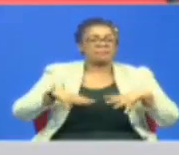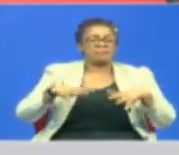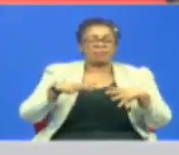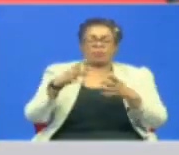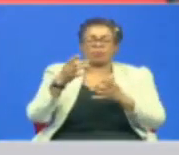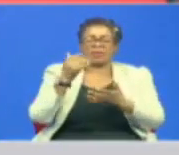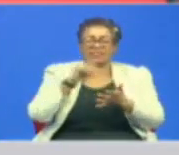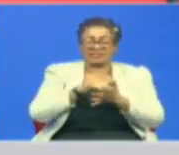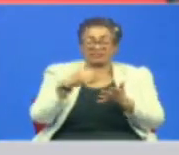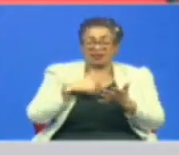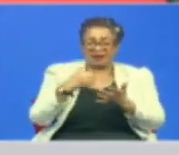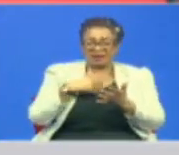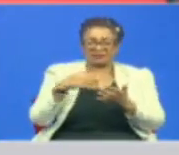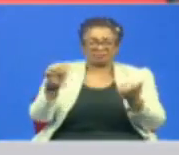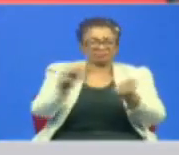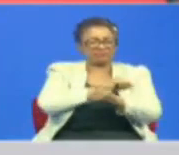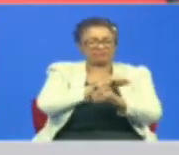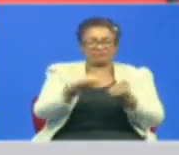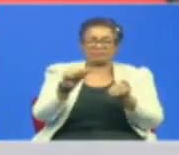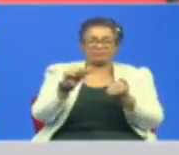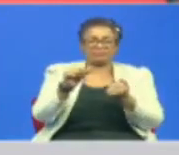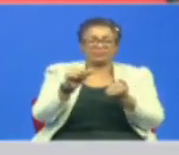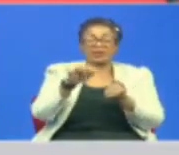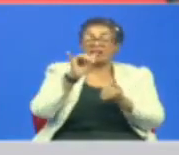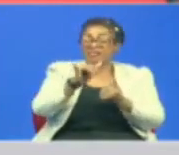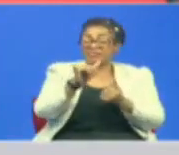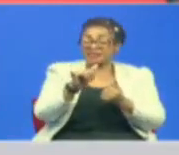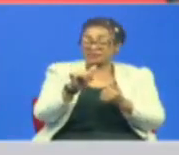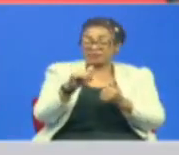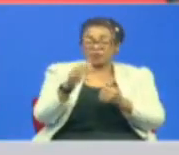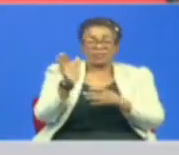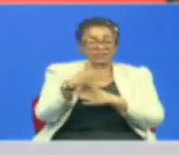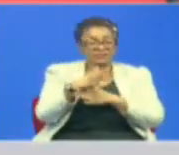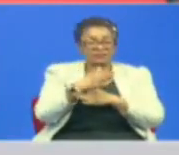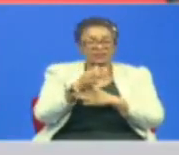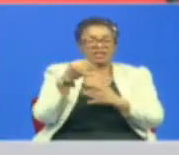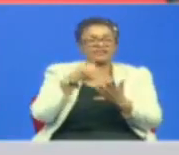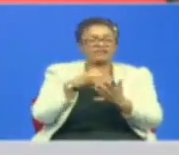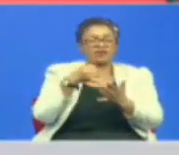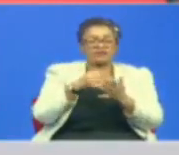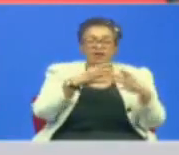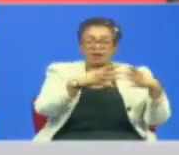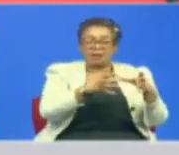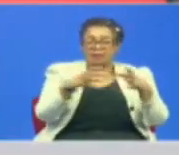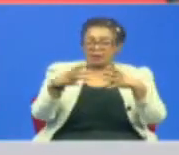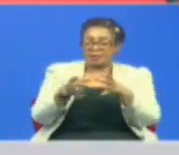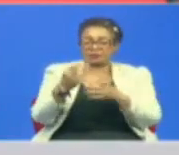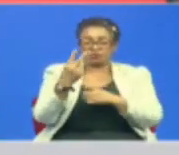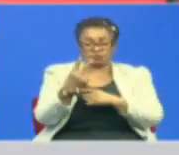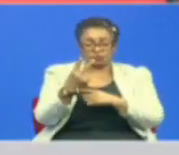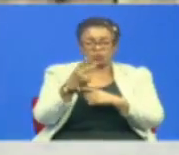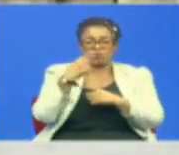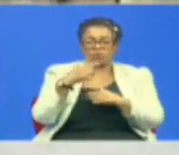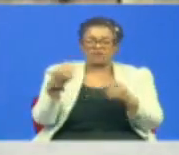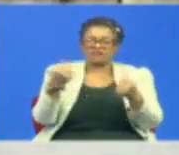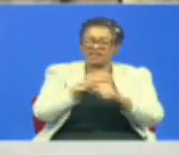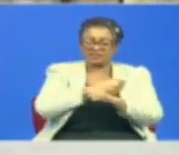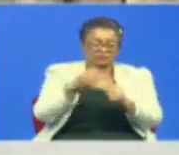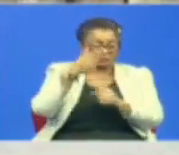machafuko ya kiukoo la Olpisimoru. Machafuko haya Alhamisi yalihusisha jamii mbili zinazozozania ardhi.